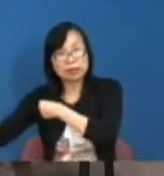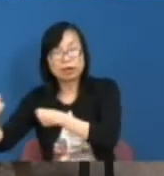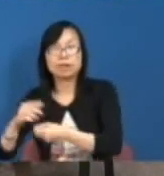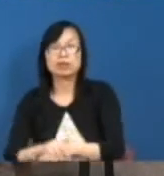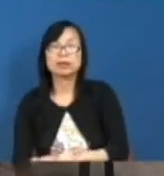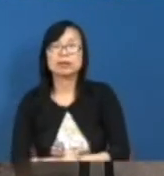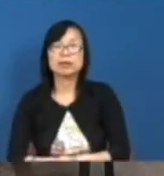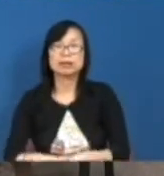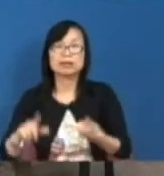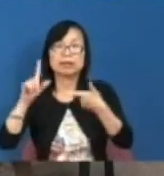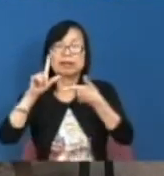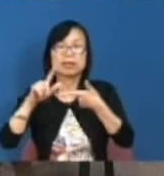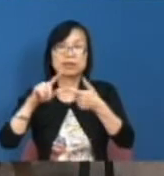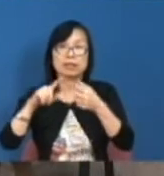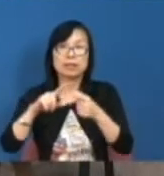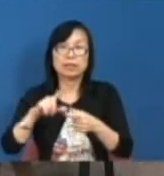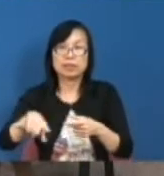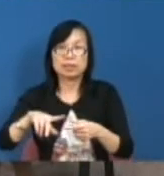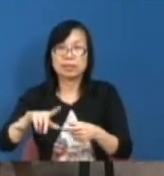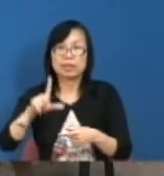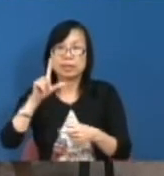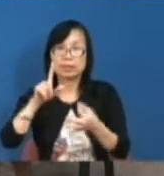位，跟住呢個李克強就等落去，跟住再過一陣